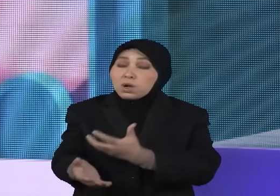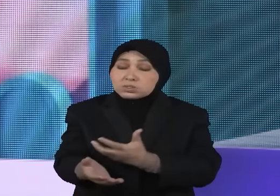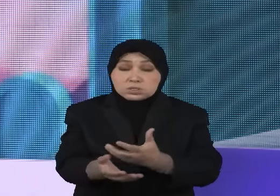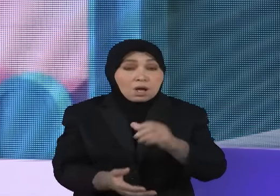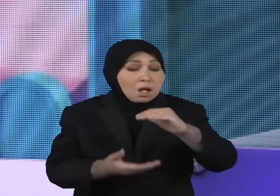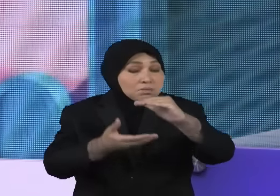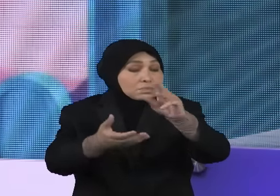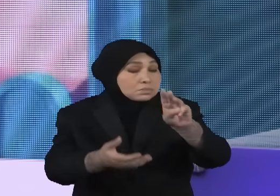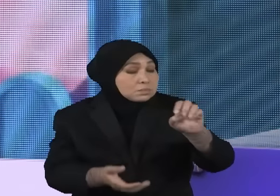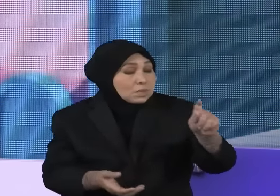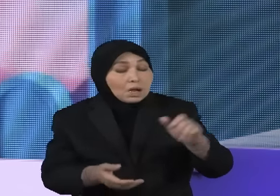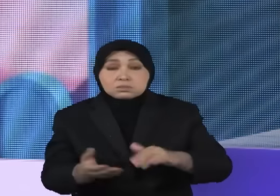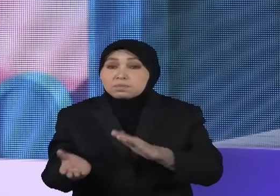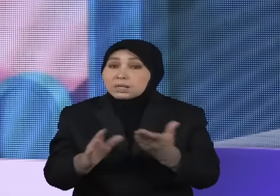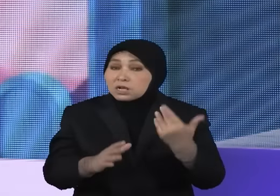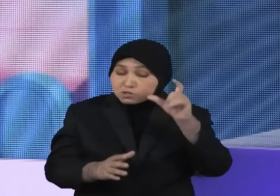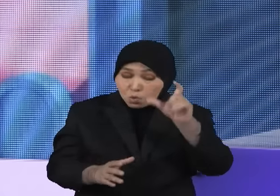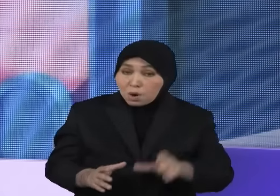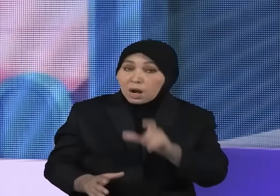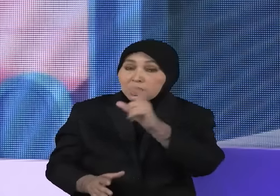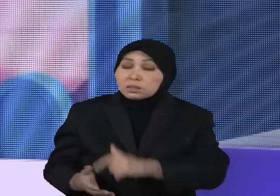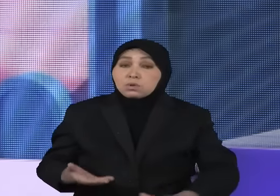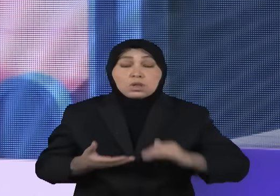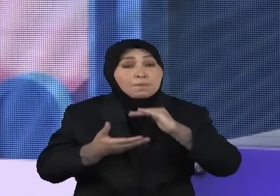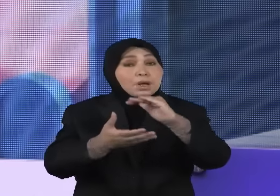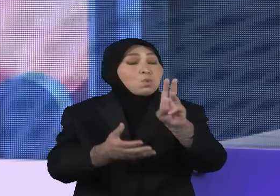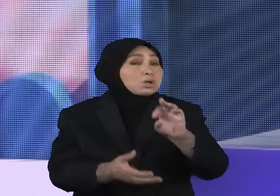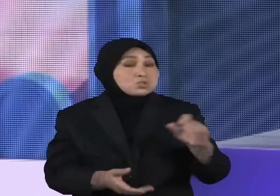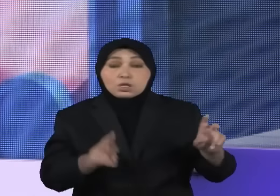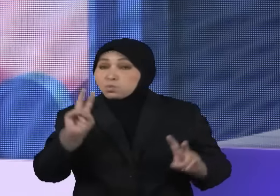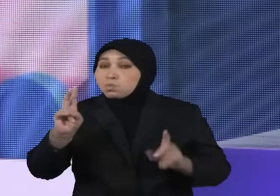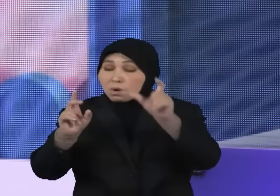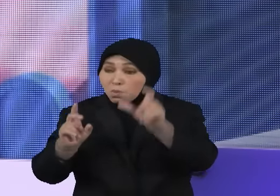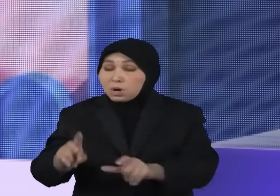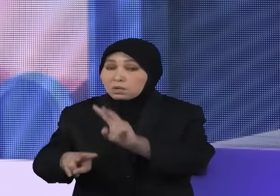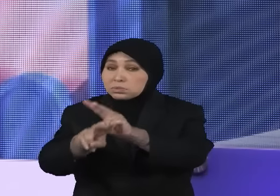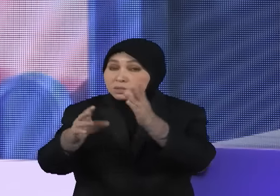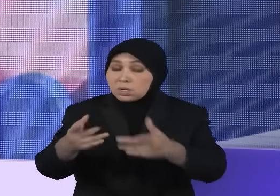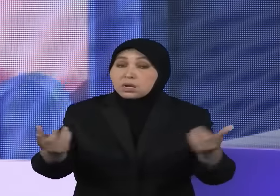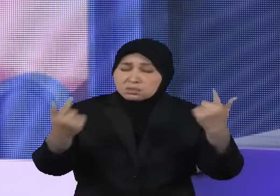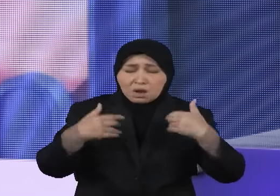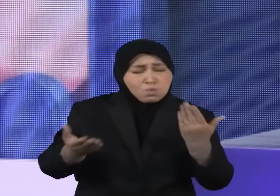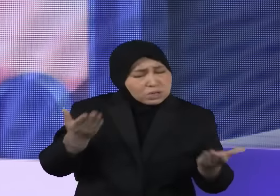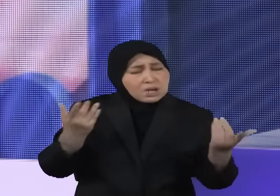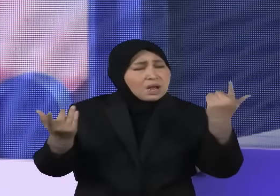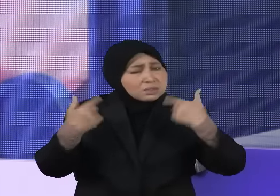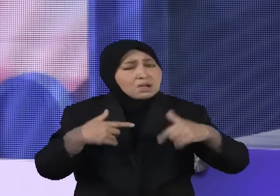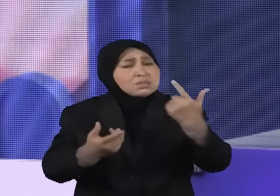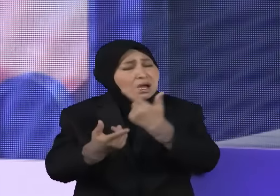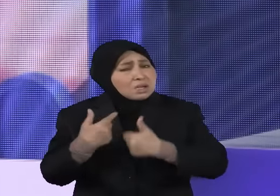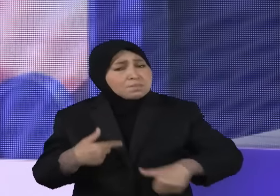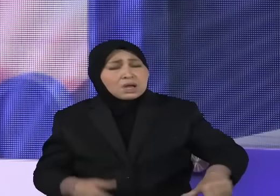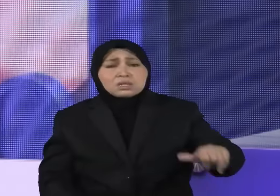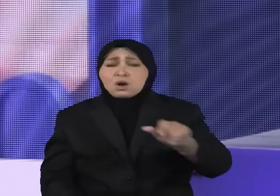mati. Ya, apabila seorang itu berwasiat, ada dua orang saksi yang adil ataupun mungkin juga datang daripada ghairikum, maksudnya daripada